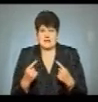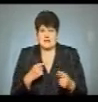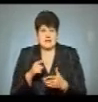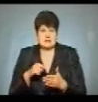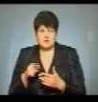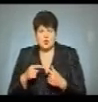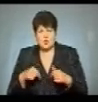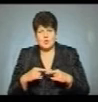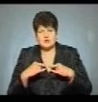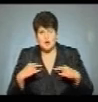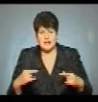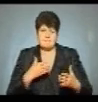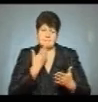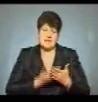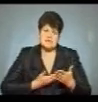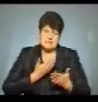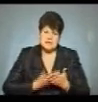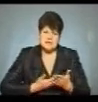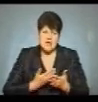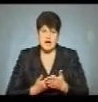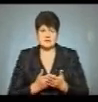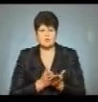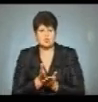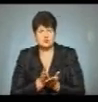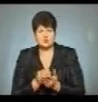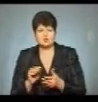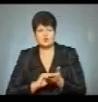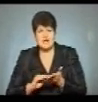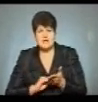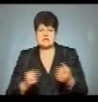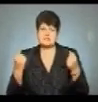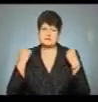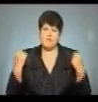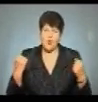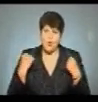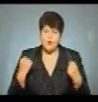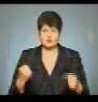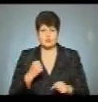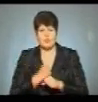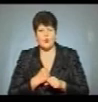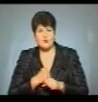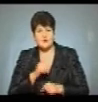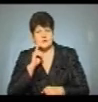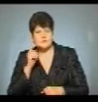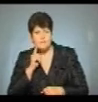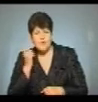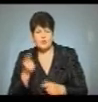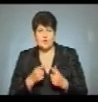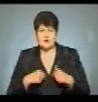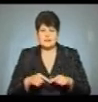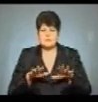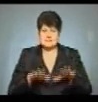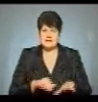столи, презентації по інфраструктурі, по журналістиці, по спорту, по роботі з молоддю, з органами